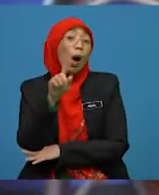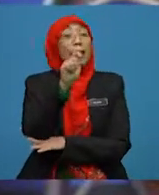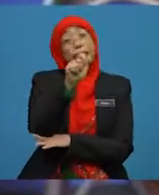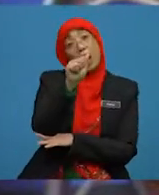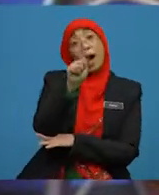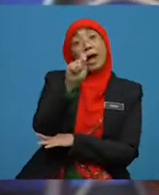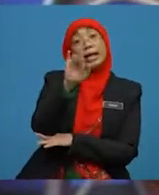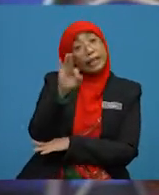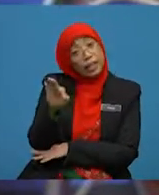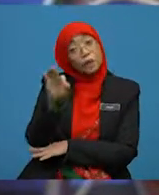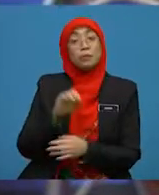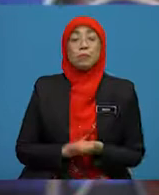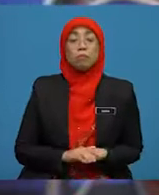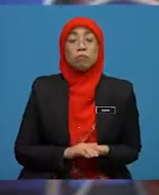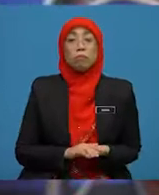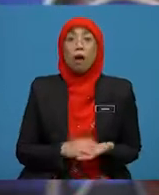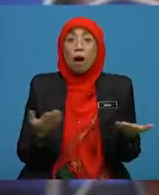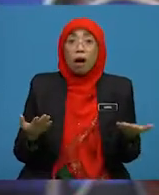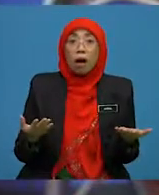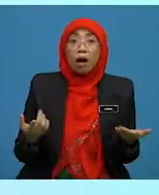Contoh pertama ialah university.